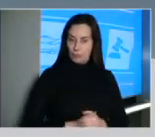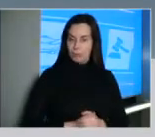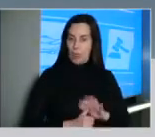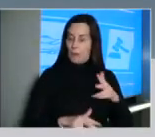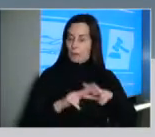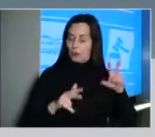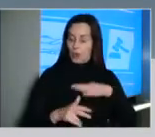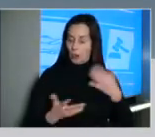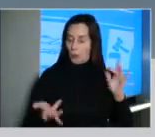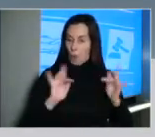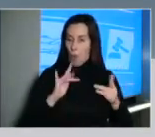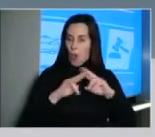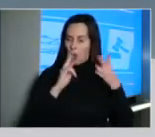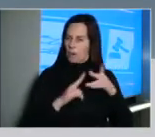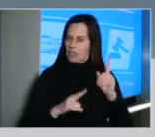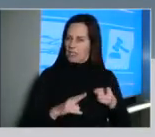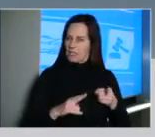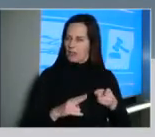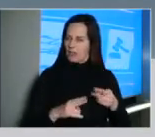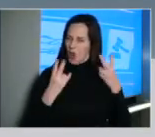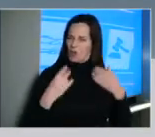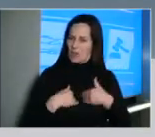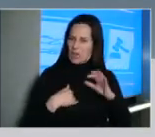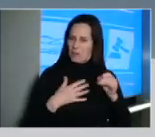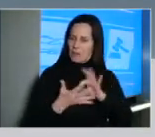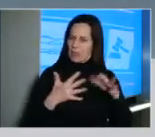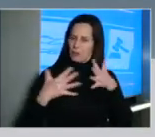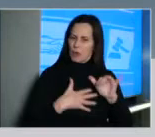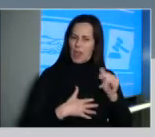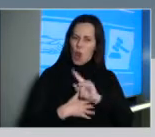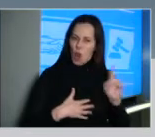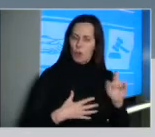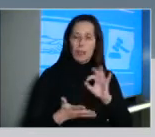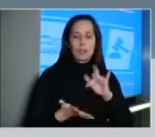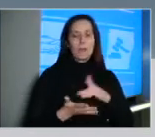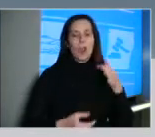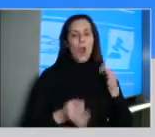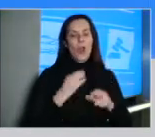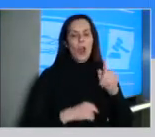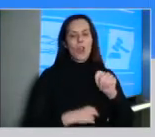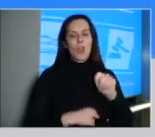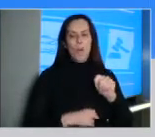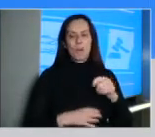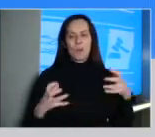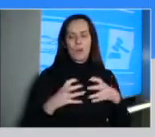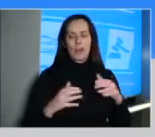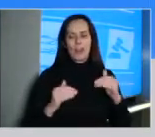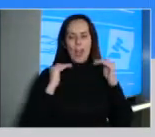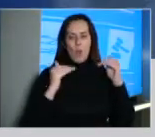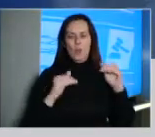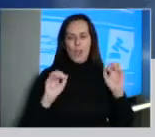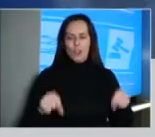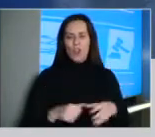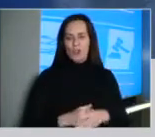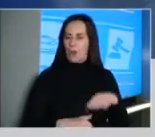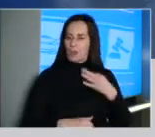המצב שלנו לעומת העולם? ולמה בכלל צריך להיות לנו אכפת אם המשרדים שקופים? נמצא איתנו עורך הדין תומר נאור מהתנועה לאיכות השלטון. שלום לך. על